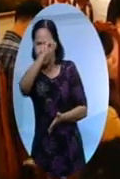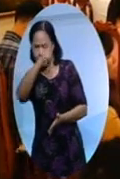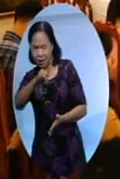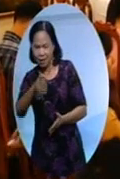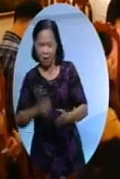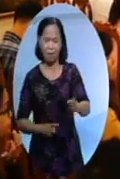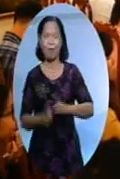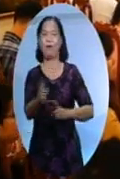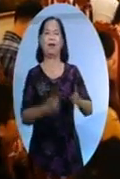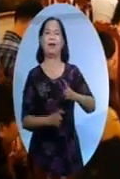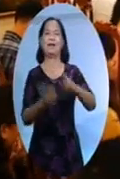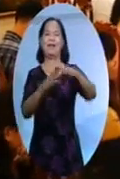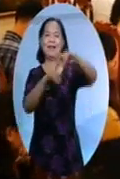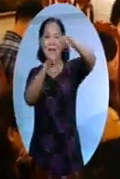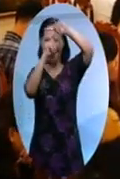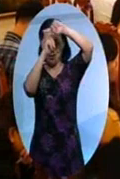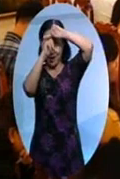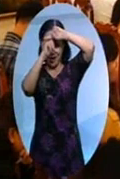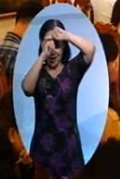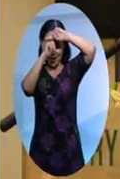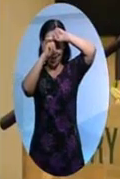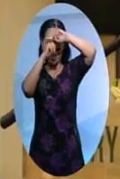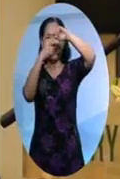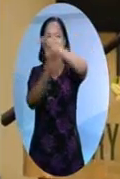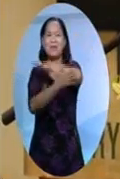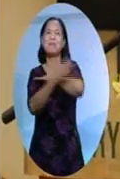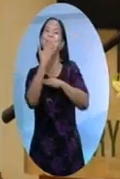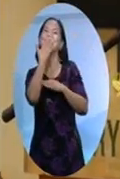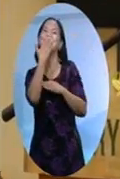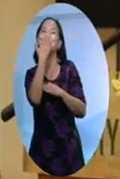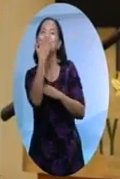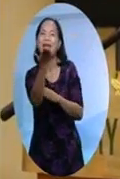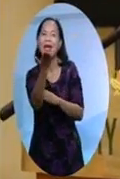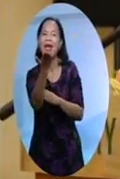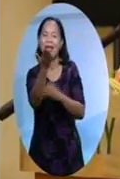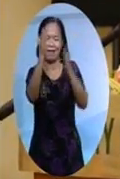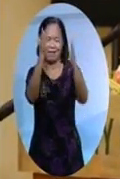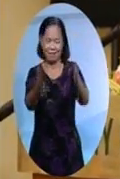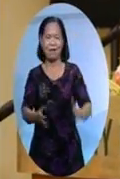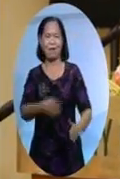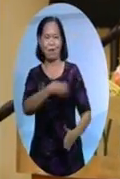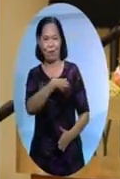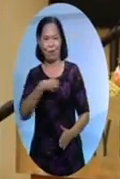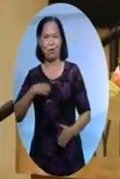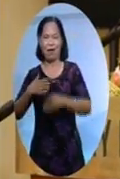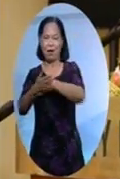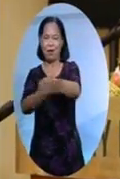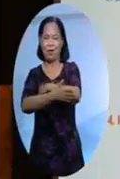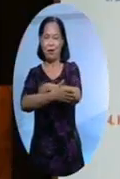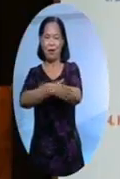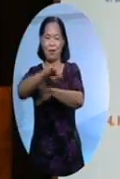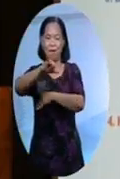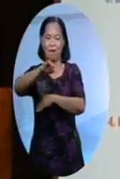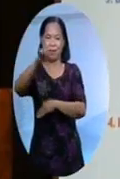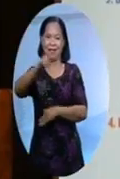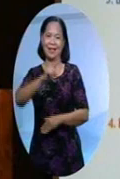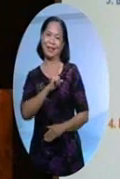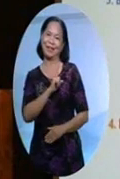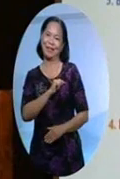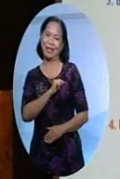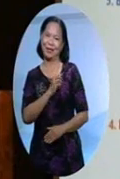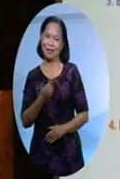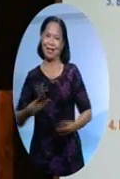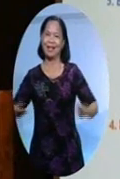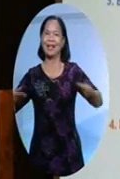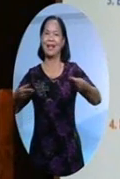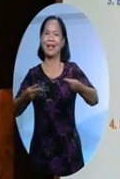lý bệnh viện, giúp việc chuyển đổi số dễ dàng và phù hợp với nhiều mô hình phòng khám, giúp các cơ sở y tế tiết kiệm được chi phí khi đầu tư vào hệ